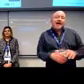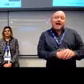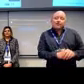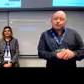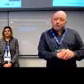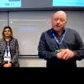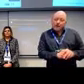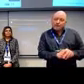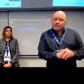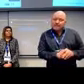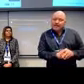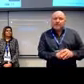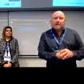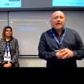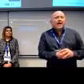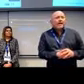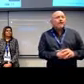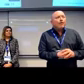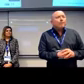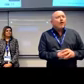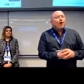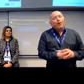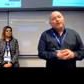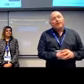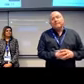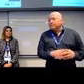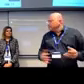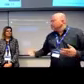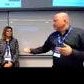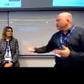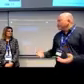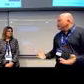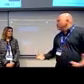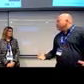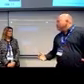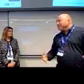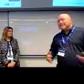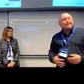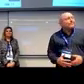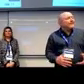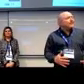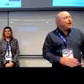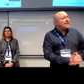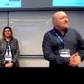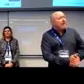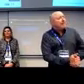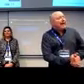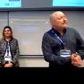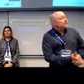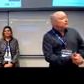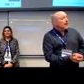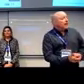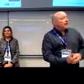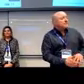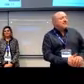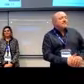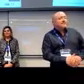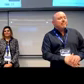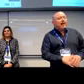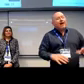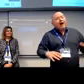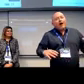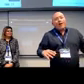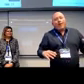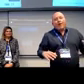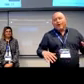face à ce dilemme-là. Et comme on est, disons-le, des gens relativement paresseux, on s'est